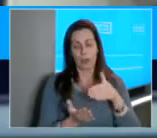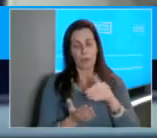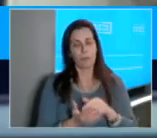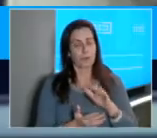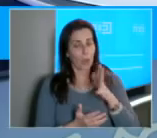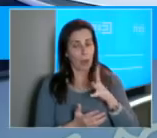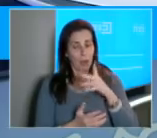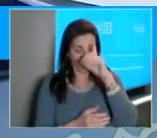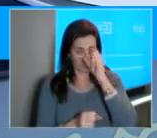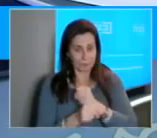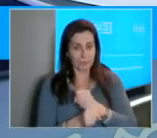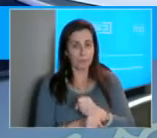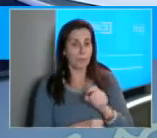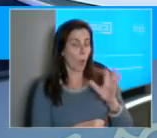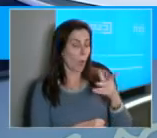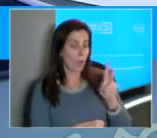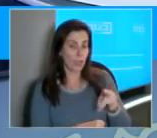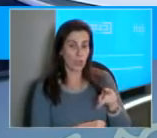שיש גם בדרך להישג הזה